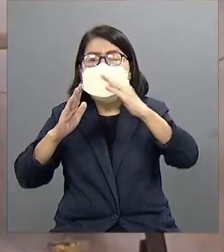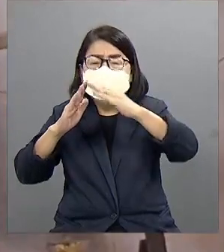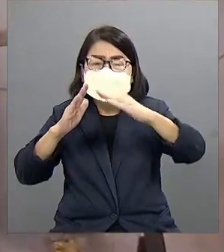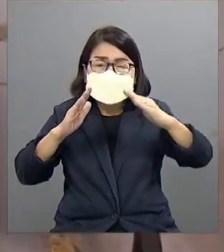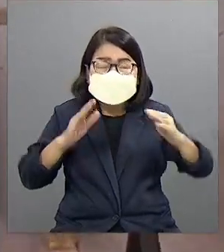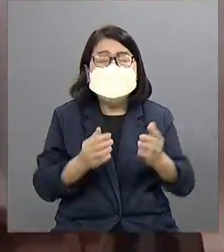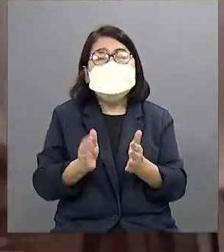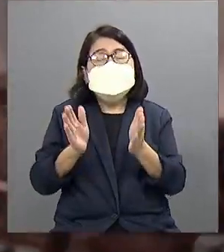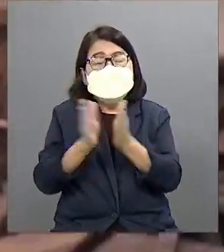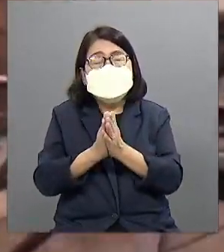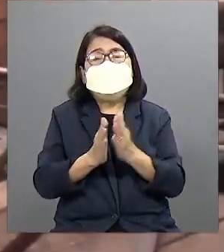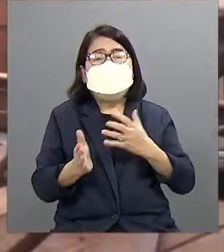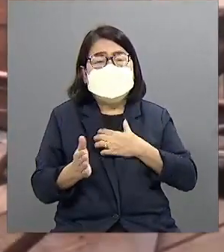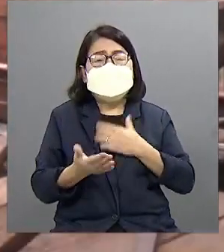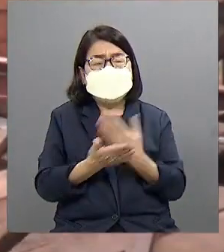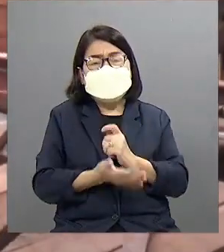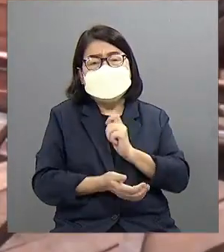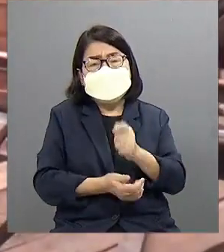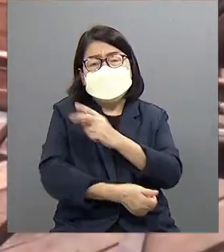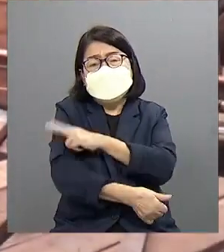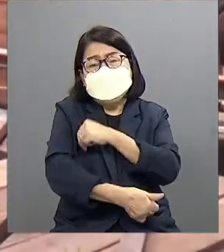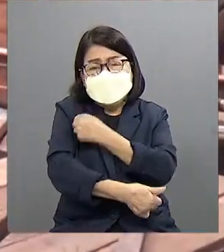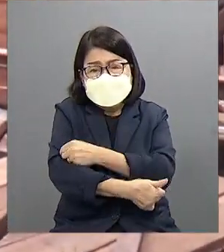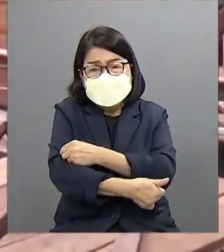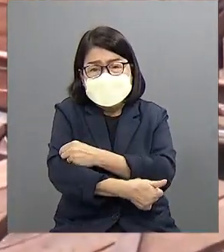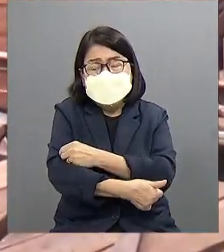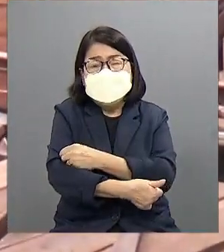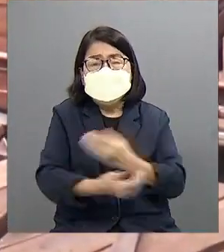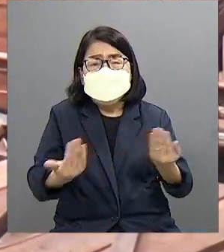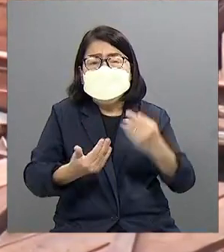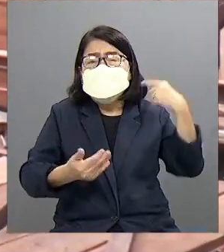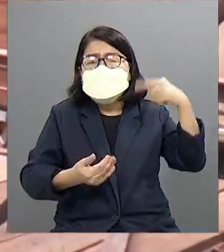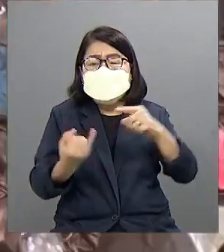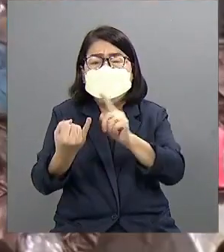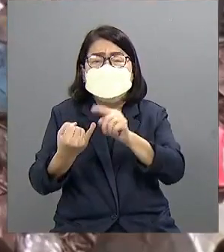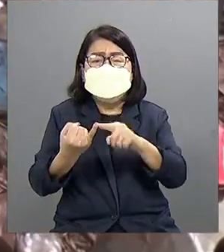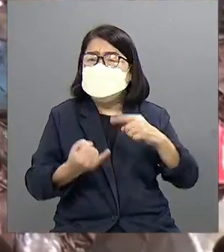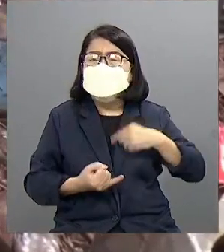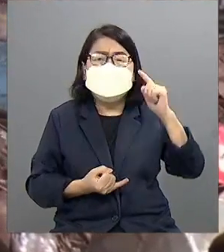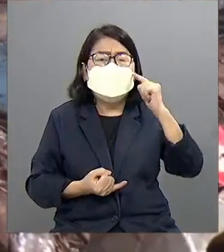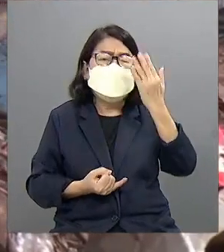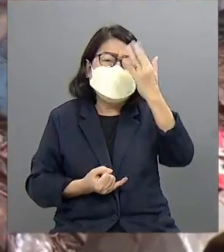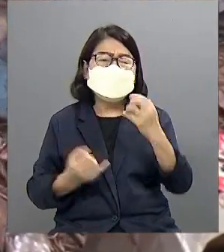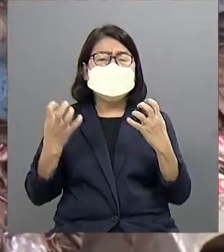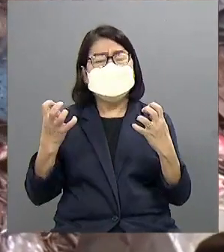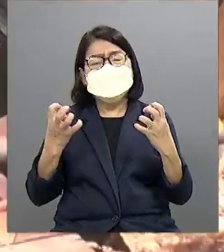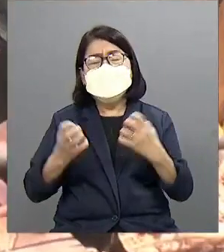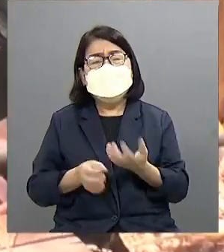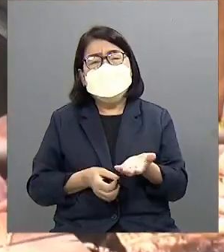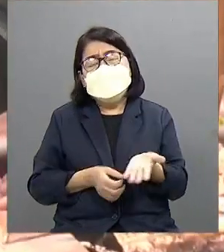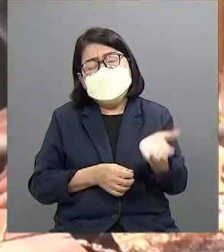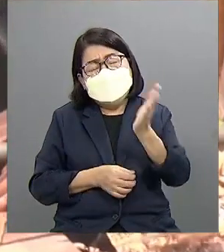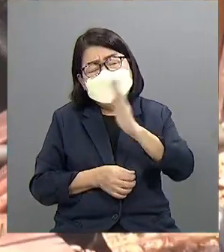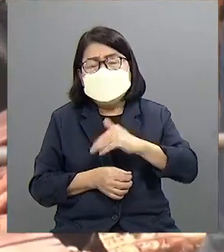ลูกสาววัย6ขวบที่ป่วยไม่รู้สาเหตุคือชักเกรงตลอดเวลาเลยเป็นโรคอะไรก็ไม่รู้นะคะแล้วก็ต้องใช้เ